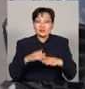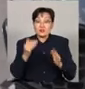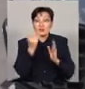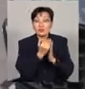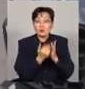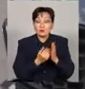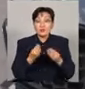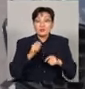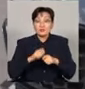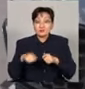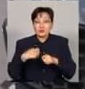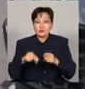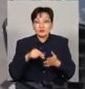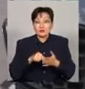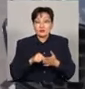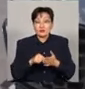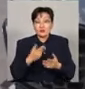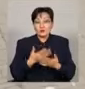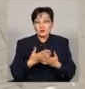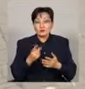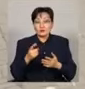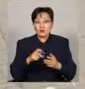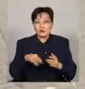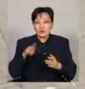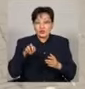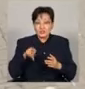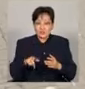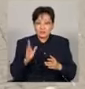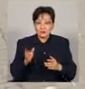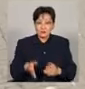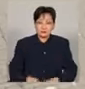бойынша қаржыландыру соммасы елімізде шамамен 100 миллиард